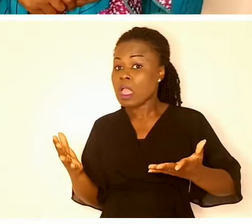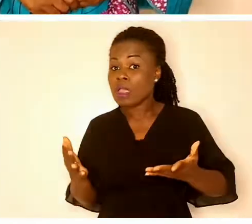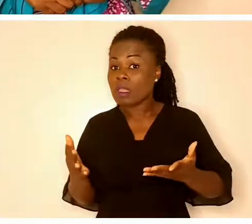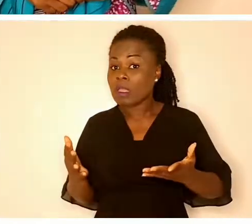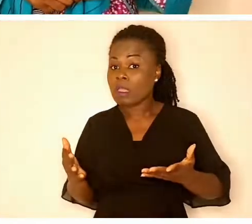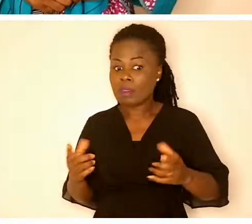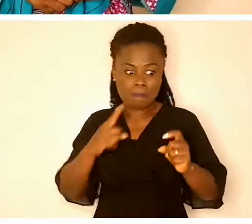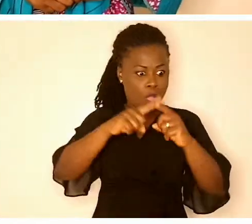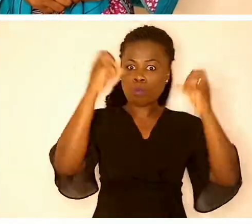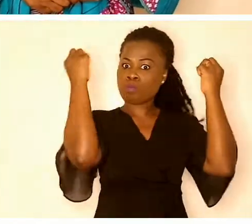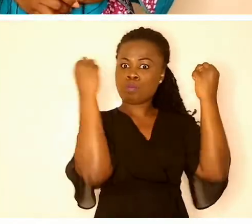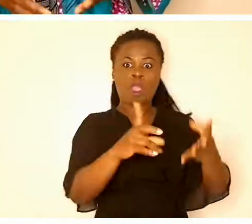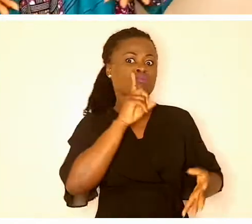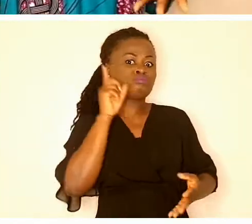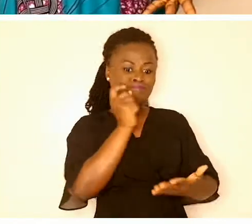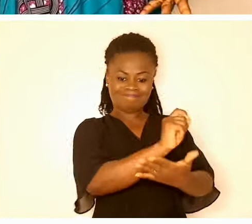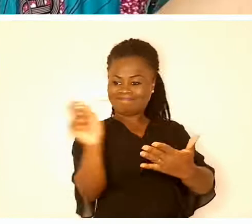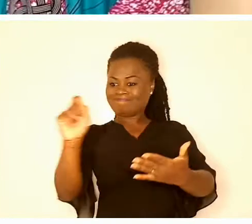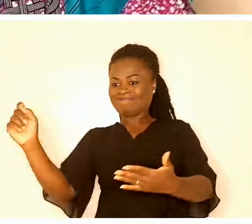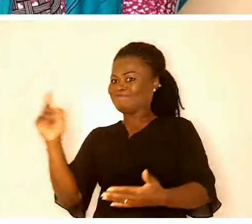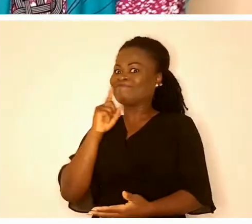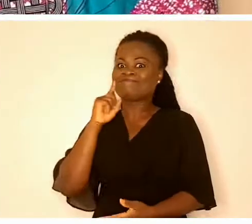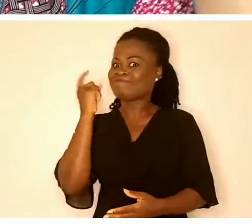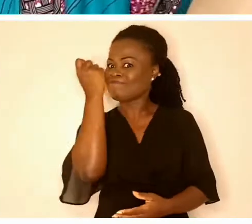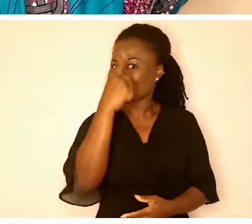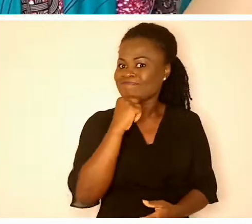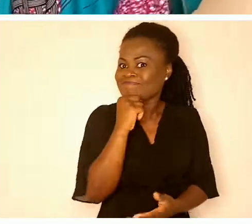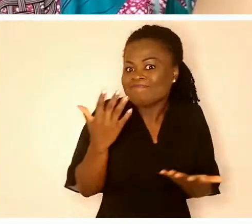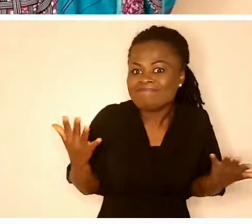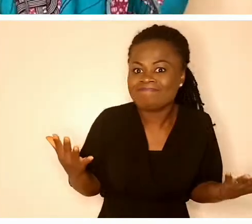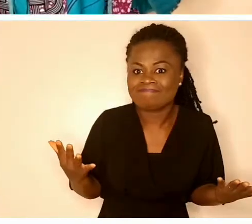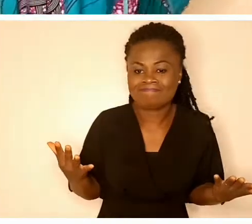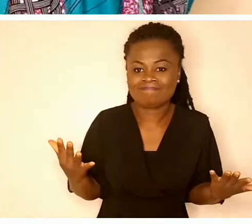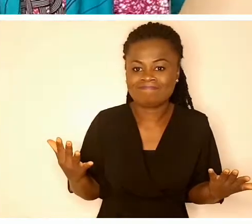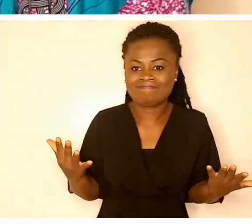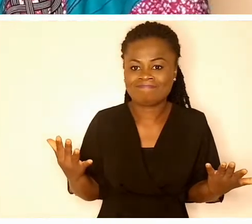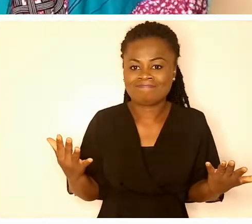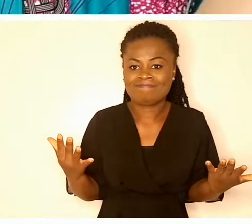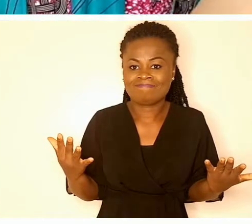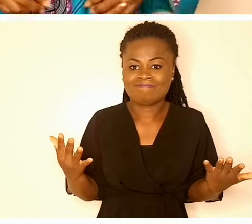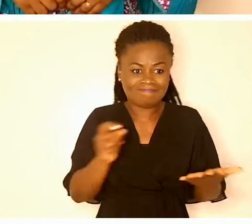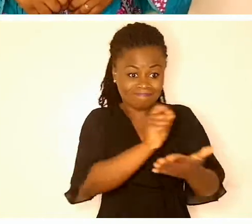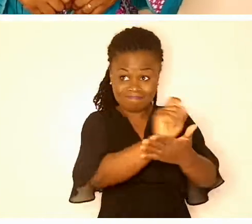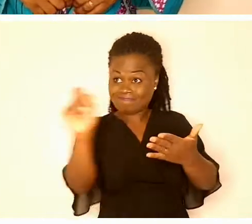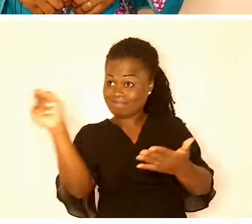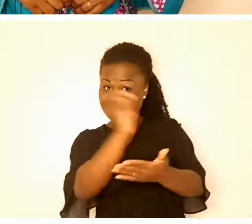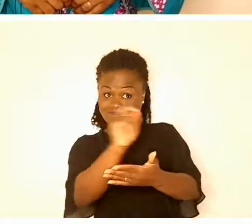comprennent les sous-titres. L'expérience a montré, et tous les sourds peuvent vous témoigner que peu sont ceux-là qui comprennent les sous-titres.